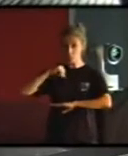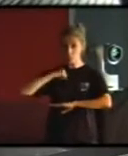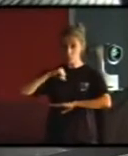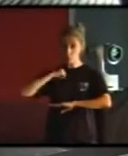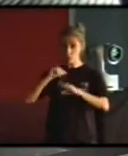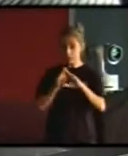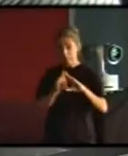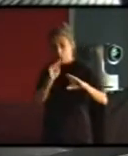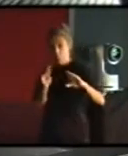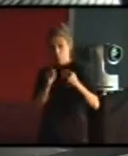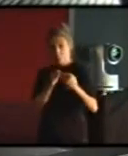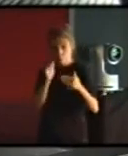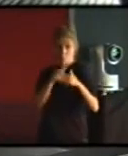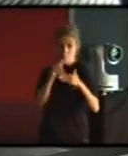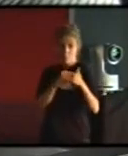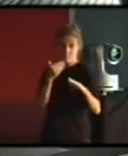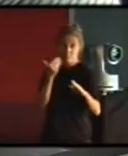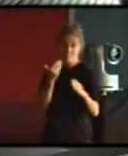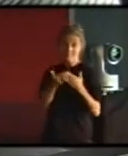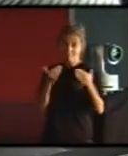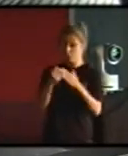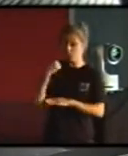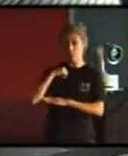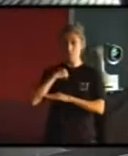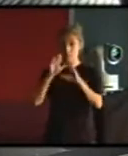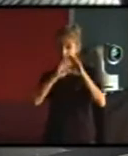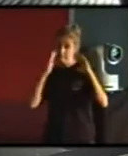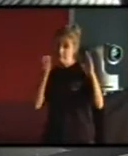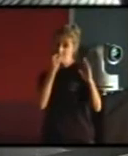passer devant. Donc, dedans. Donc, c'était,